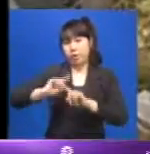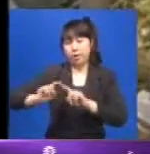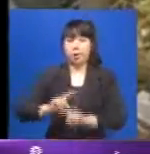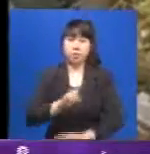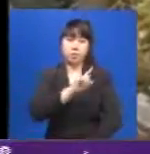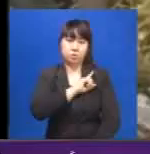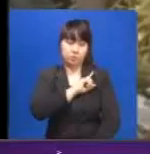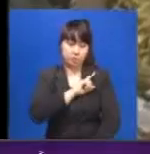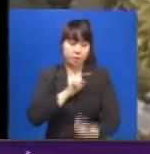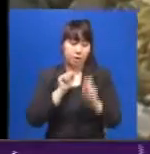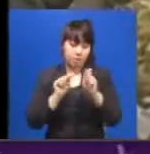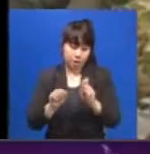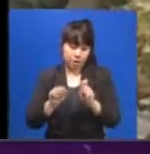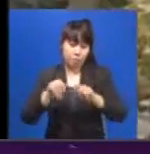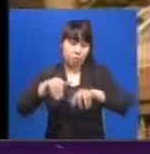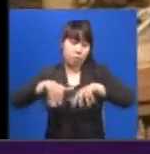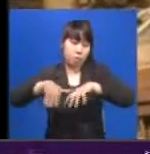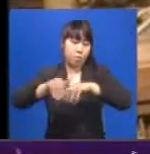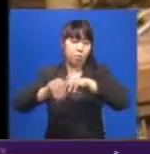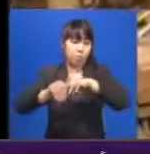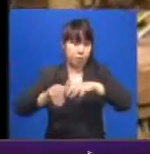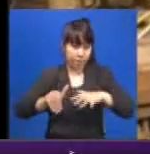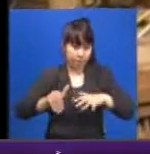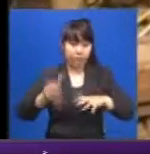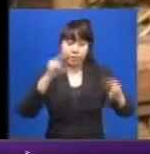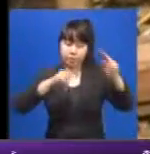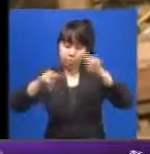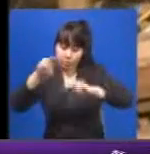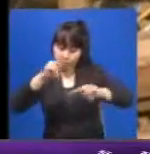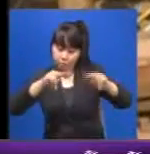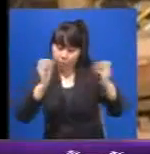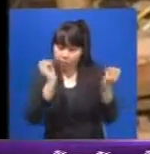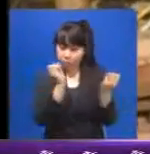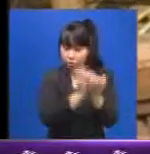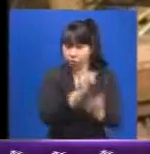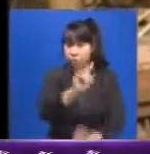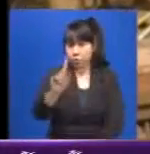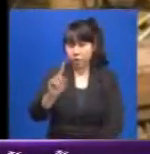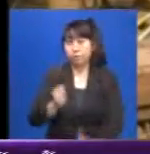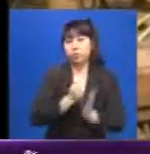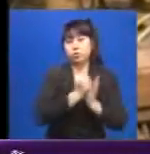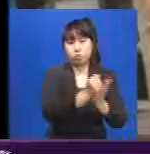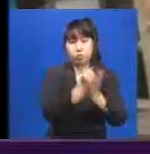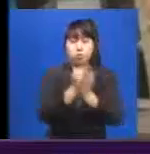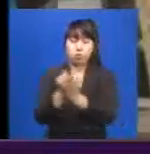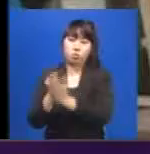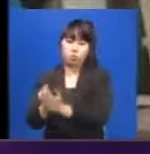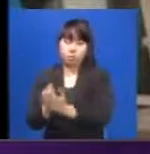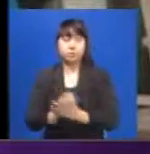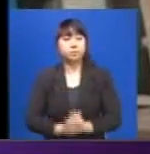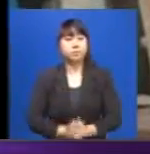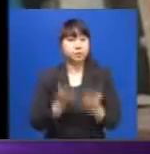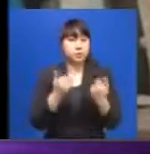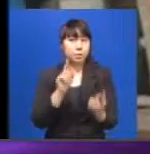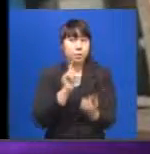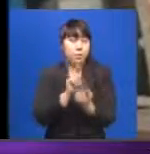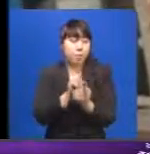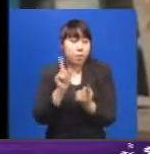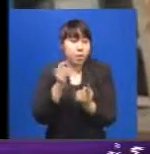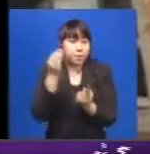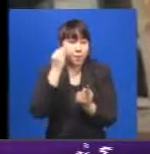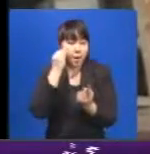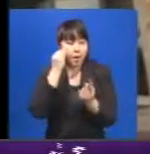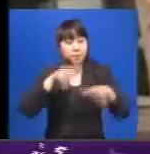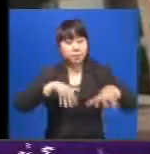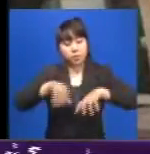เทศบาลอำเภอและผู้นำชุมชนก็ได้เร่งสำรวจความเสียหายเพื่อให้ความช่วยเหลือโดยเบื้องต้นก็พบว่ามีบ้าน